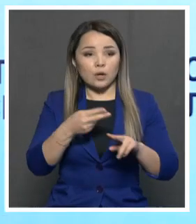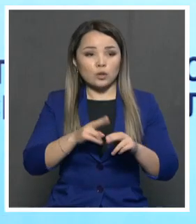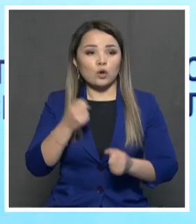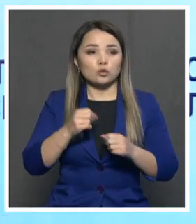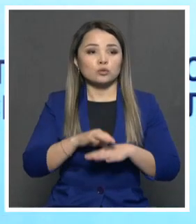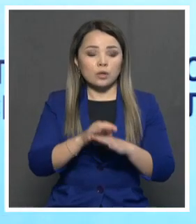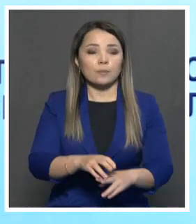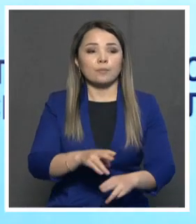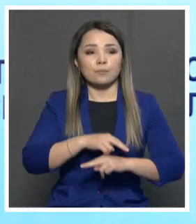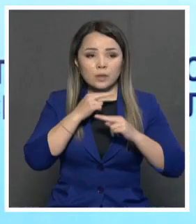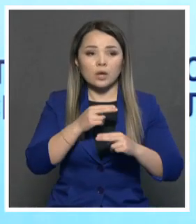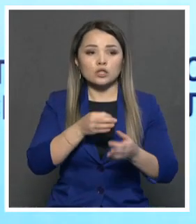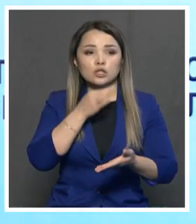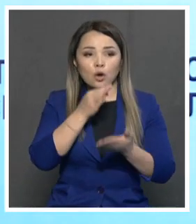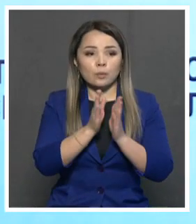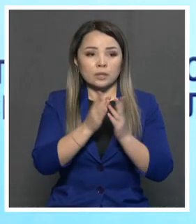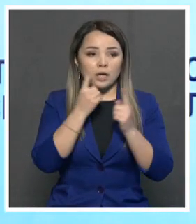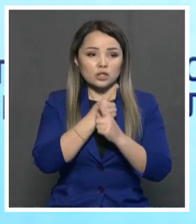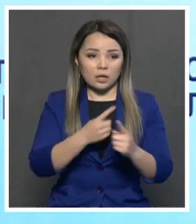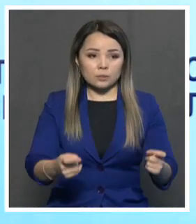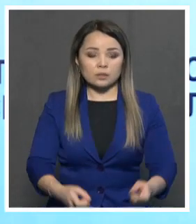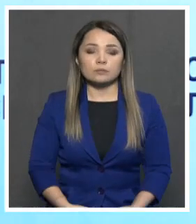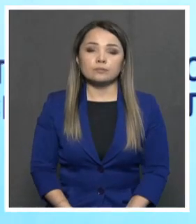барынша мұқият әрі жауапты болуға шақырамыз.